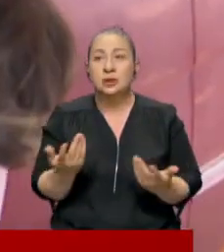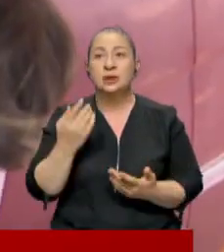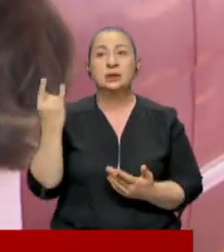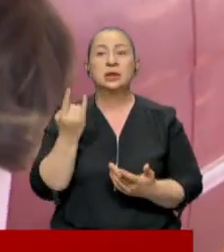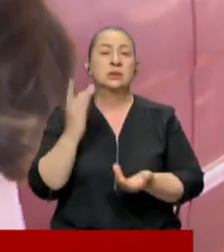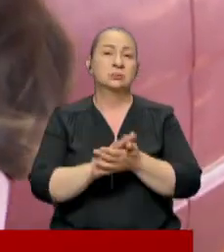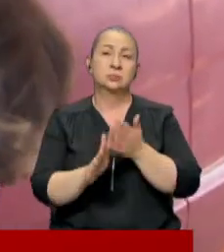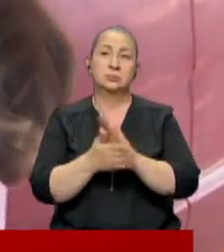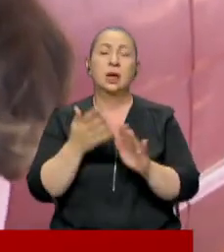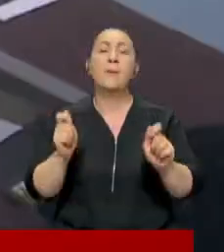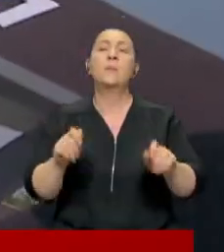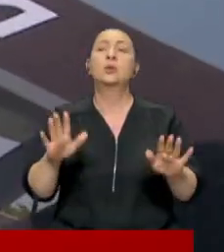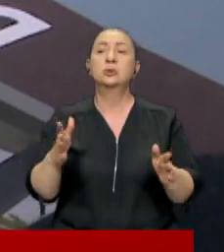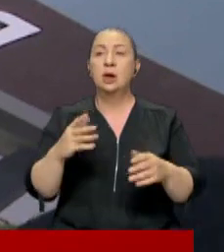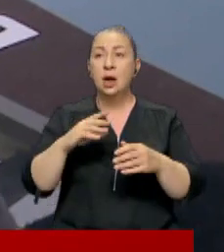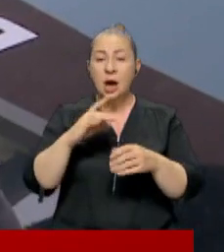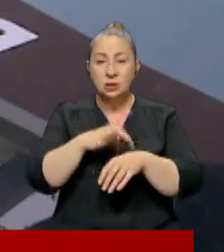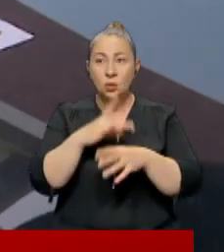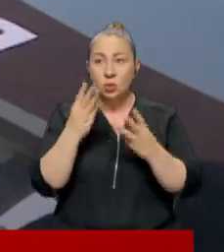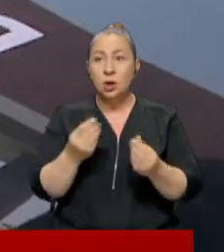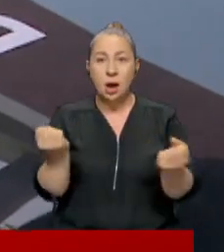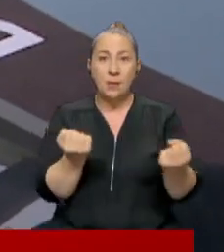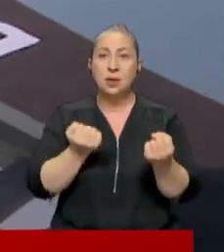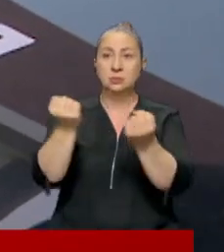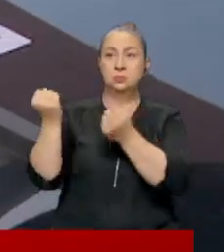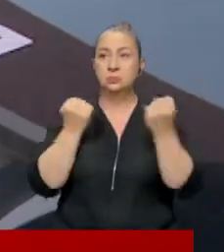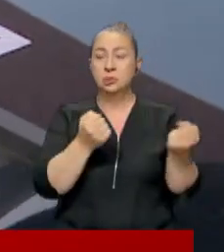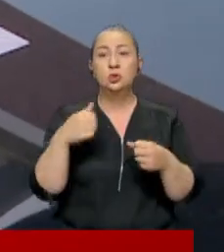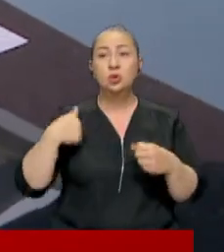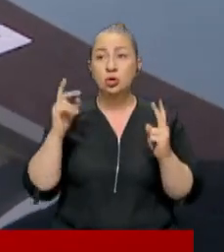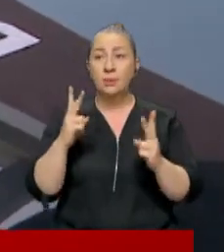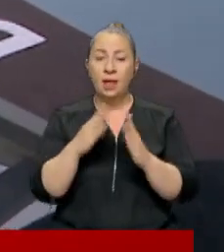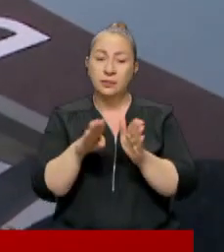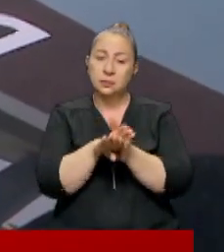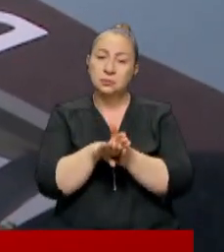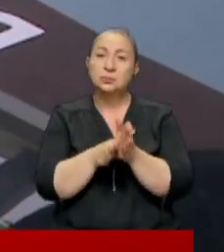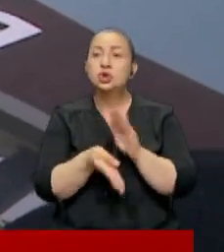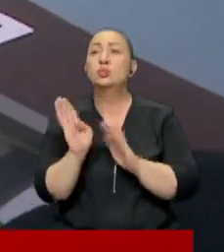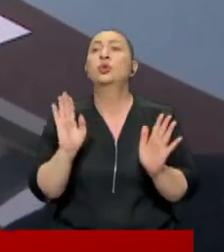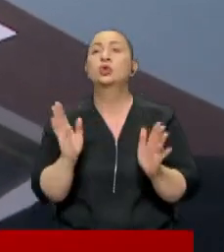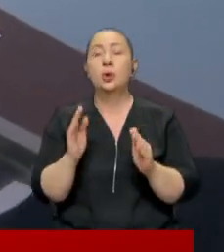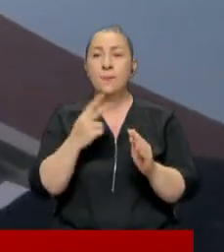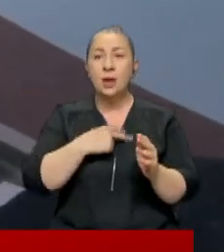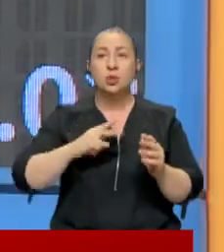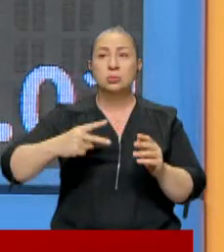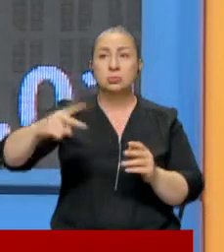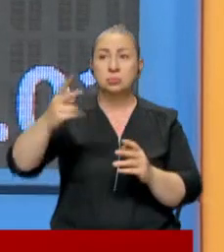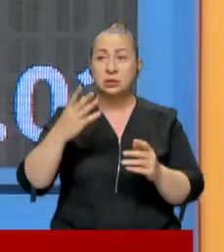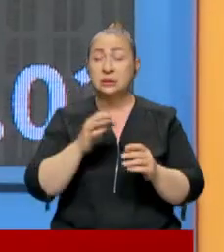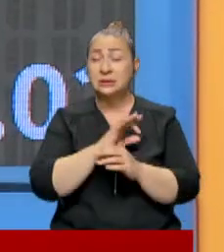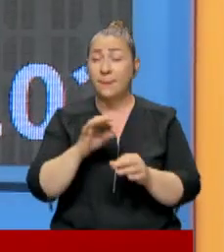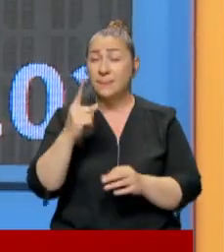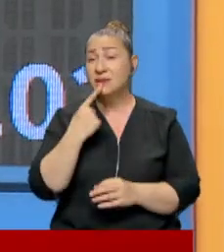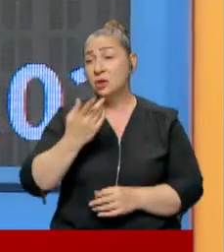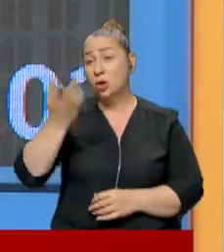gezmeye zaten geçtikten sonra yapamıyor zaten de pastamız olduğu için aracı kullanıyoruz Normal şartlarda evimizde çıktığımız yok topla şık kullanıyoruz